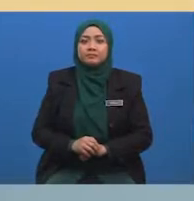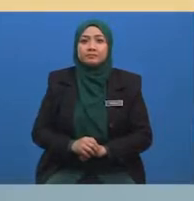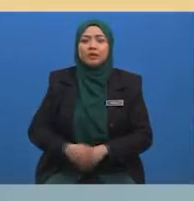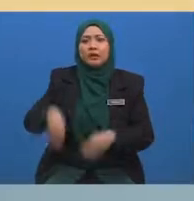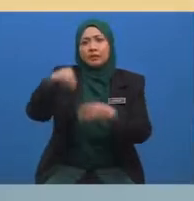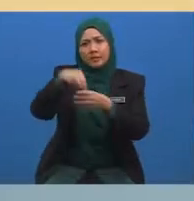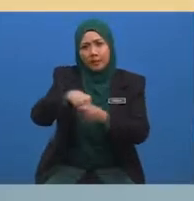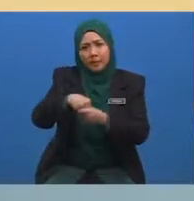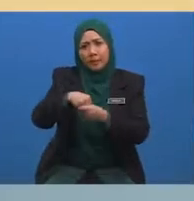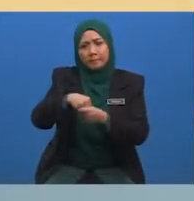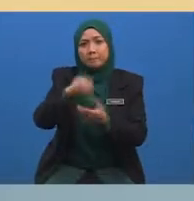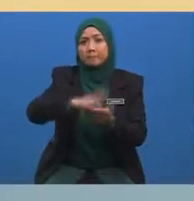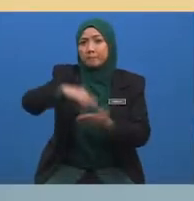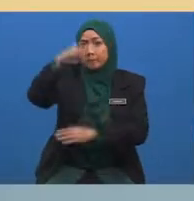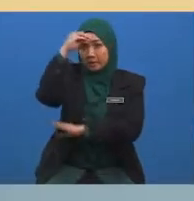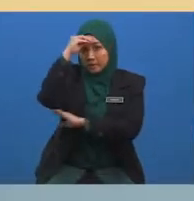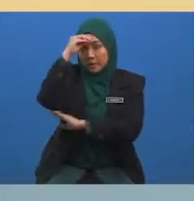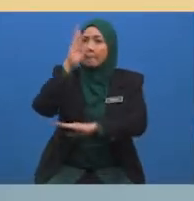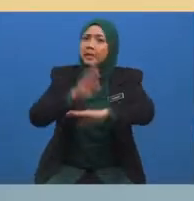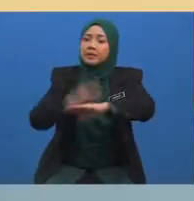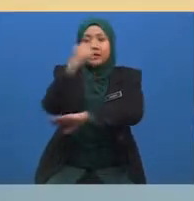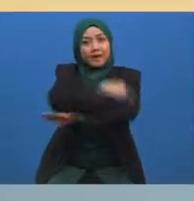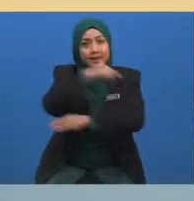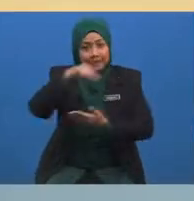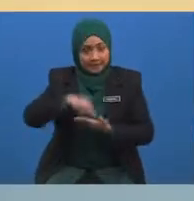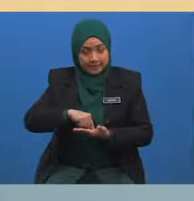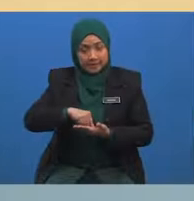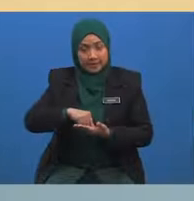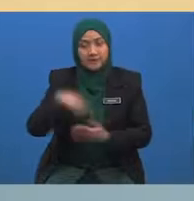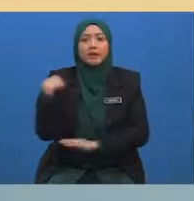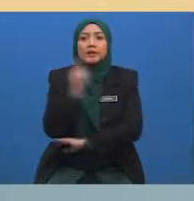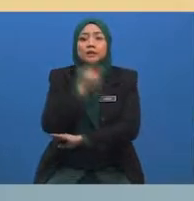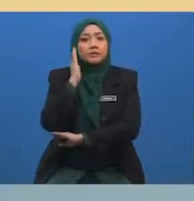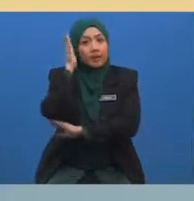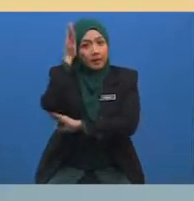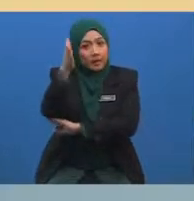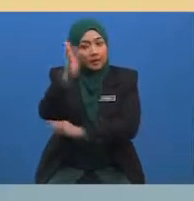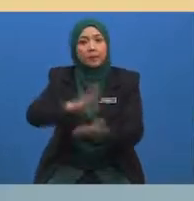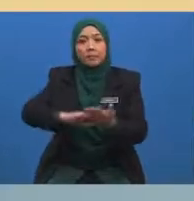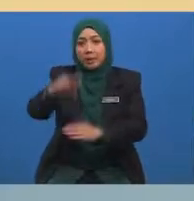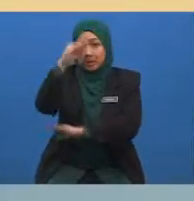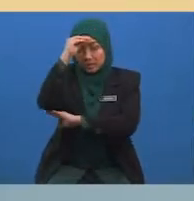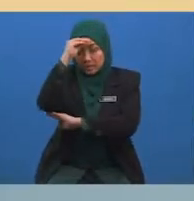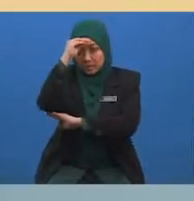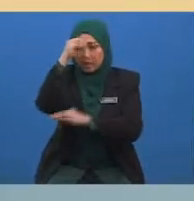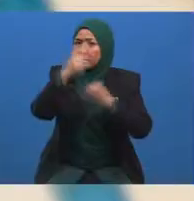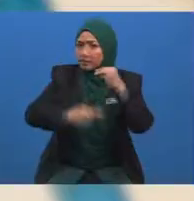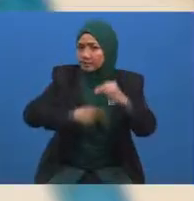Dalam sesi pembelajaran pada hari ini, kita akan mempelajari